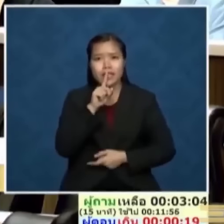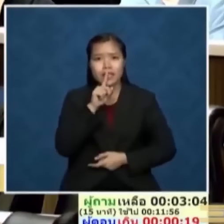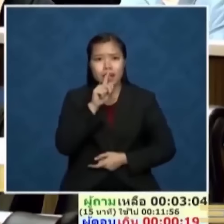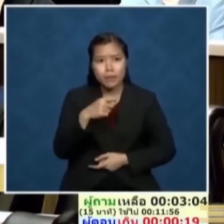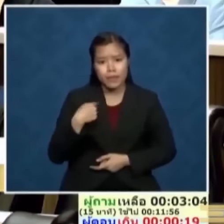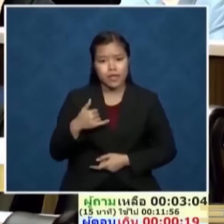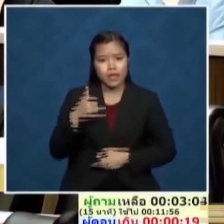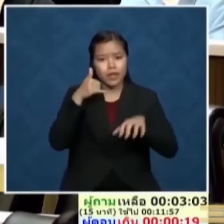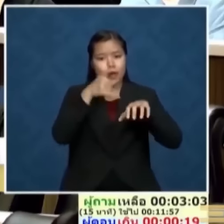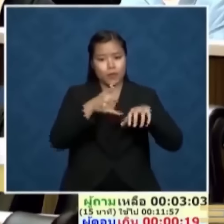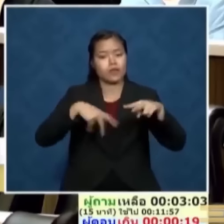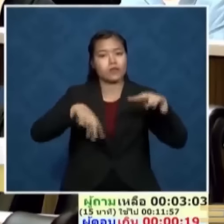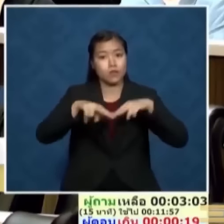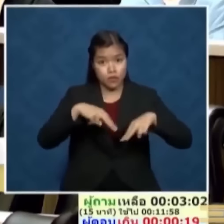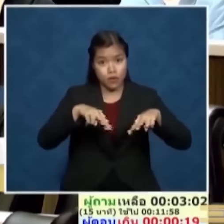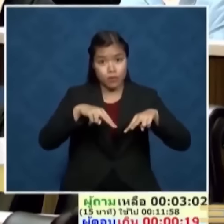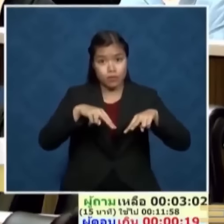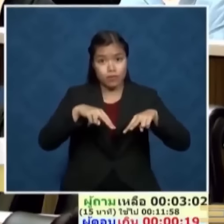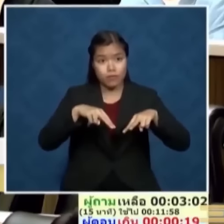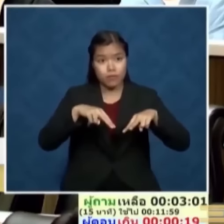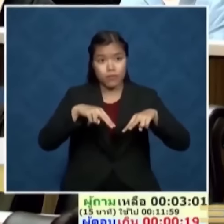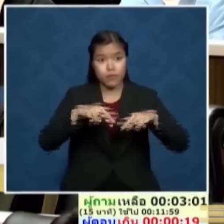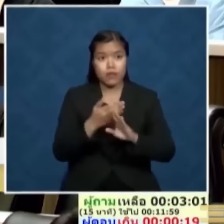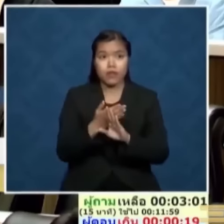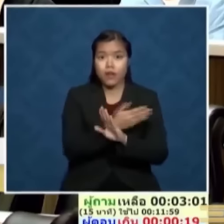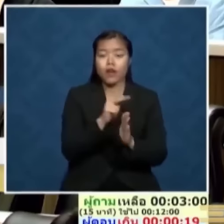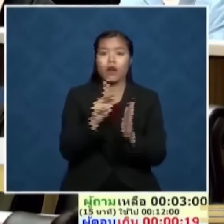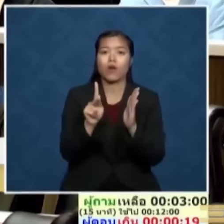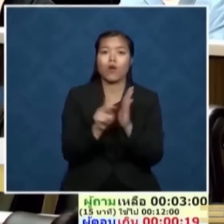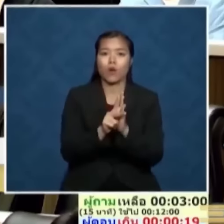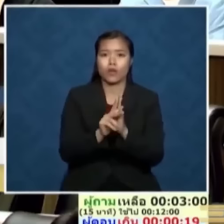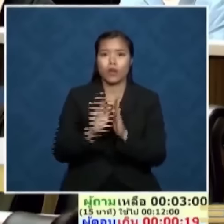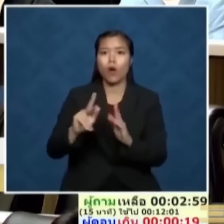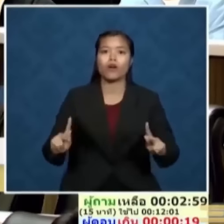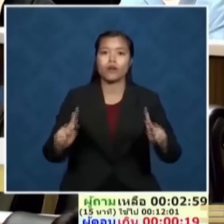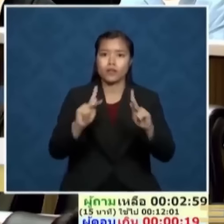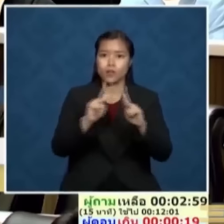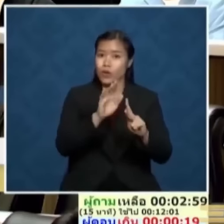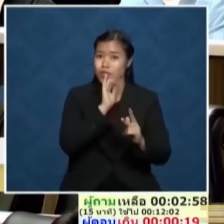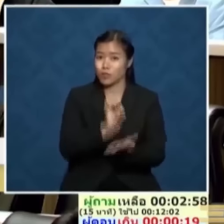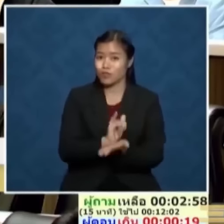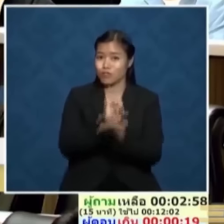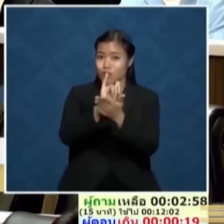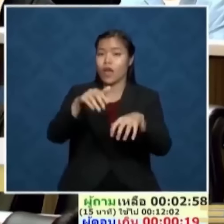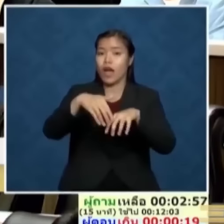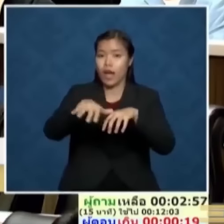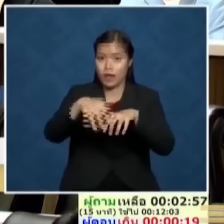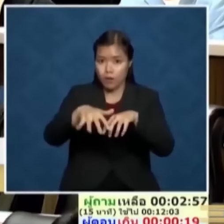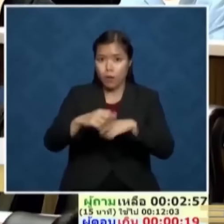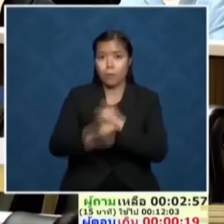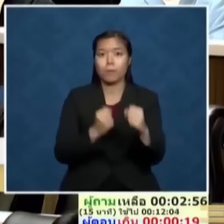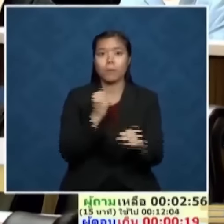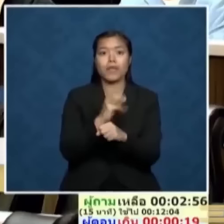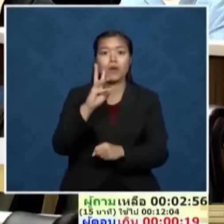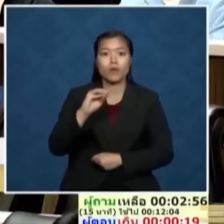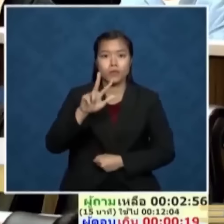วจสอบมานะคะท่านประธานตามกฎกระทรวงการส่งตัวผู้ต้องขังไปรักษาตัวนอกเรือนจำนะคะปี63เนี่ยเขาได้ระบุนะคะห้ามผู้ต้